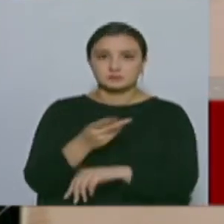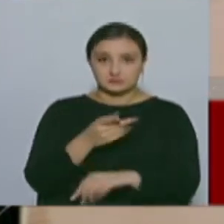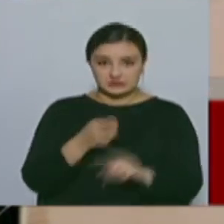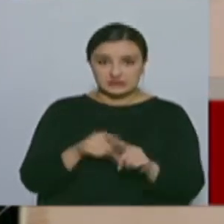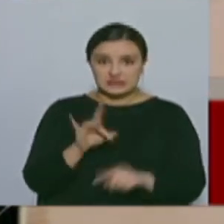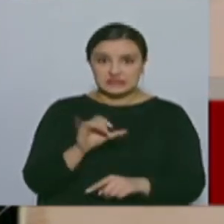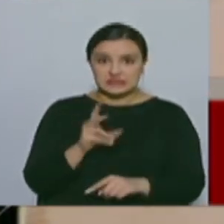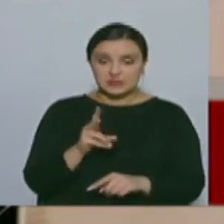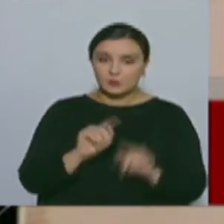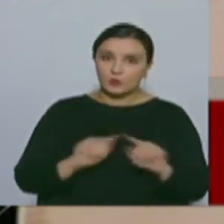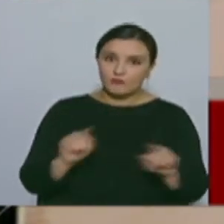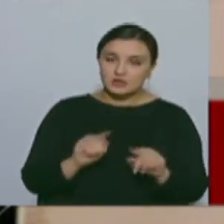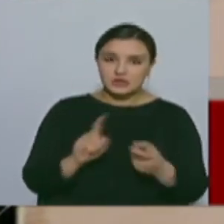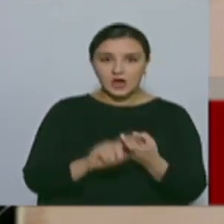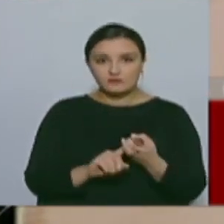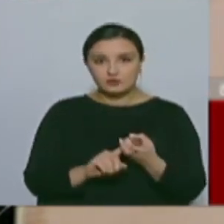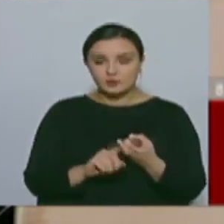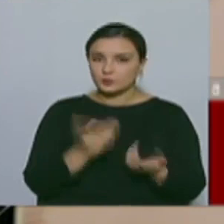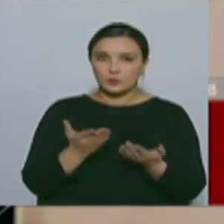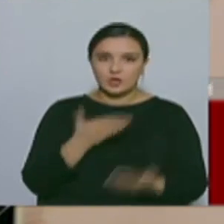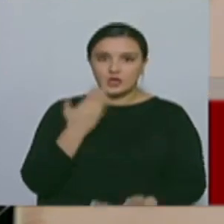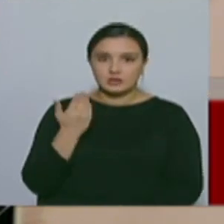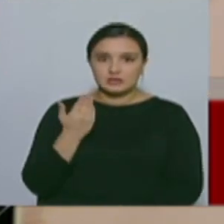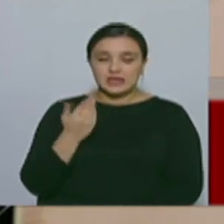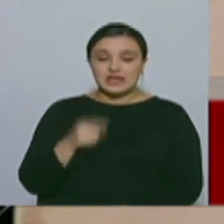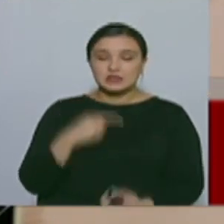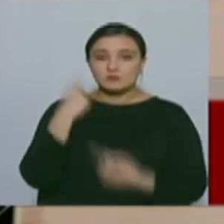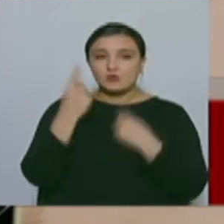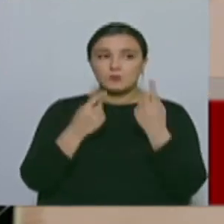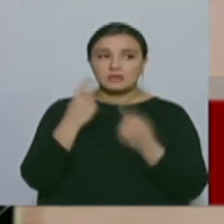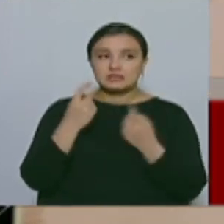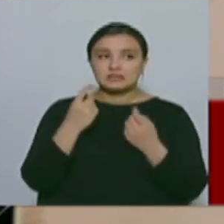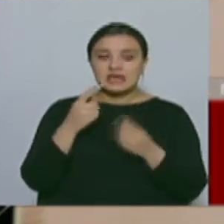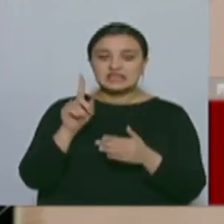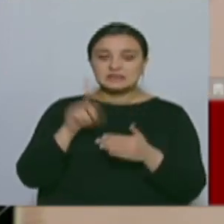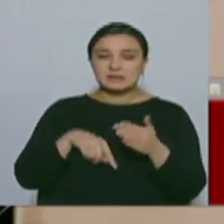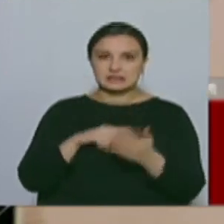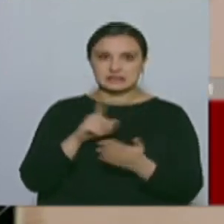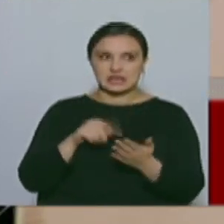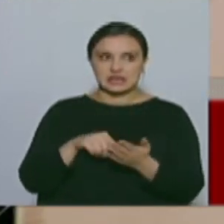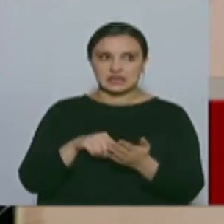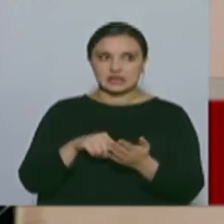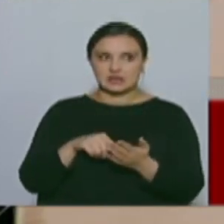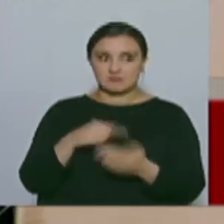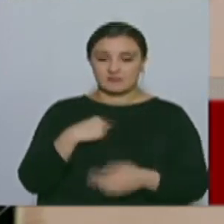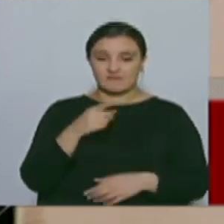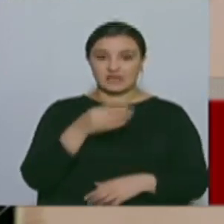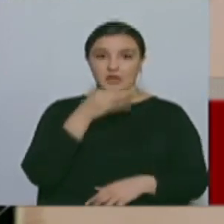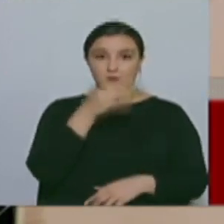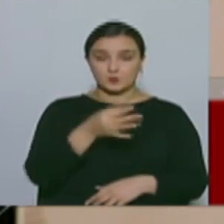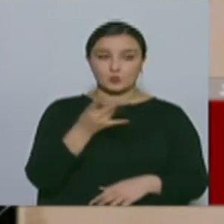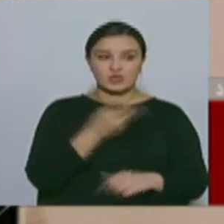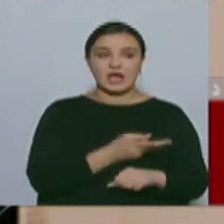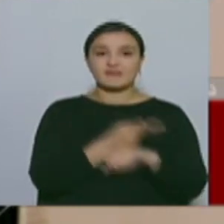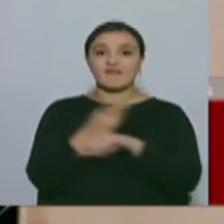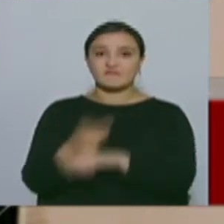ეს რისკებთან და პროვოკაციასთან დაკავშირებული თუ არ არის? და ვინაიდან ეს ინფორმაცია არ არის, რწმენის საკითხია. გამოდის, რომ მე რო თქვენ გიპასუხო, რომ უნდა